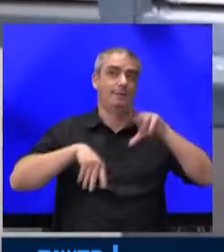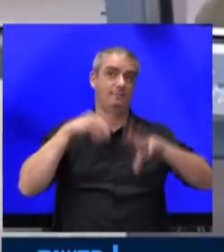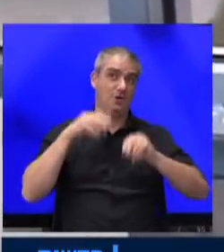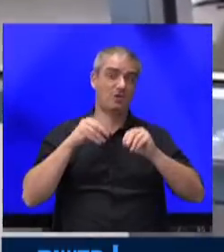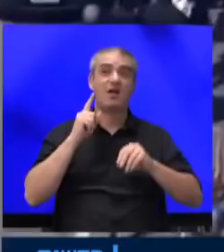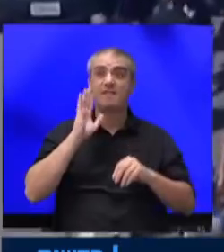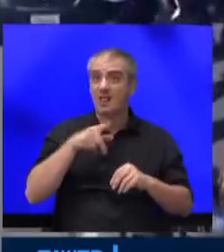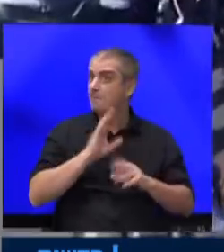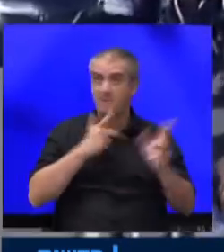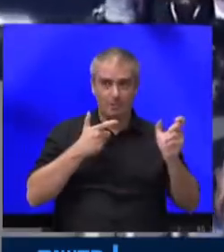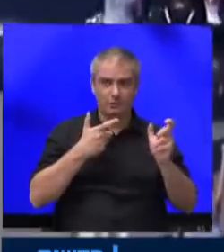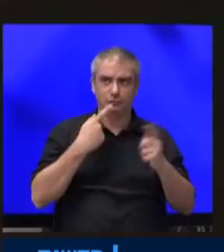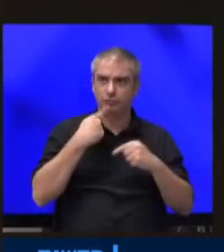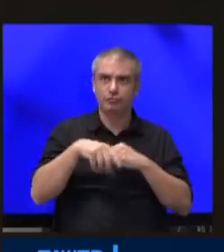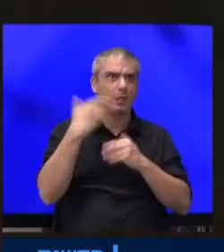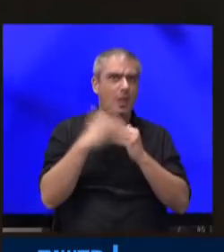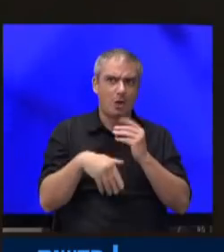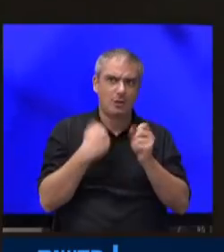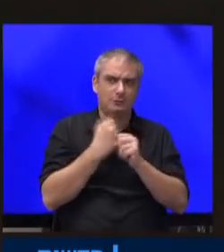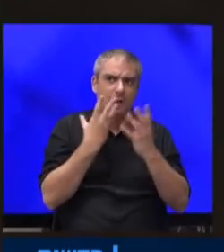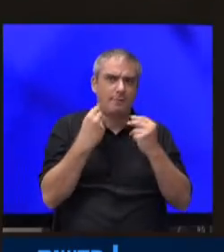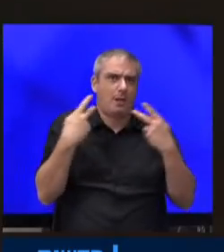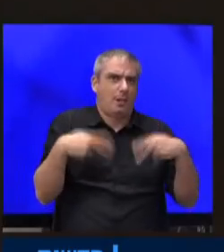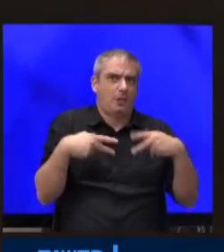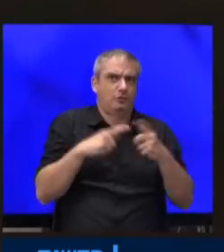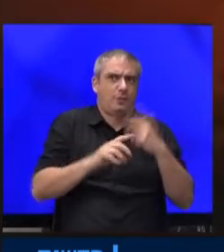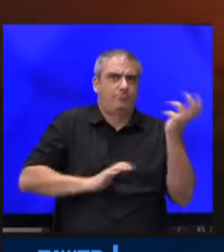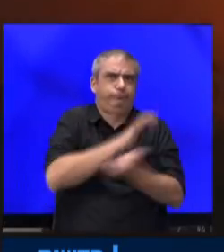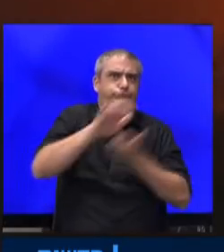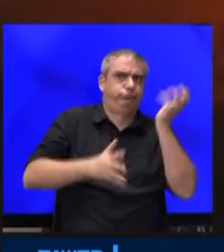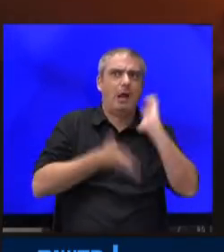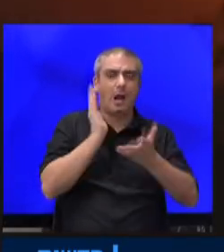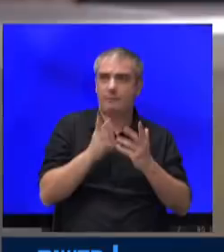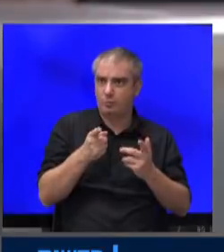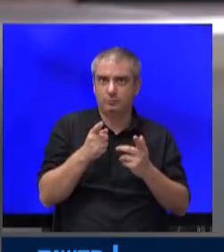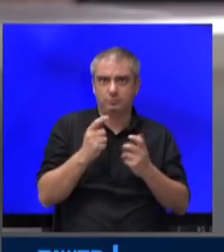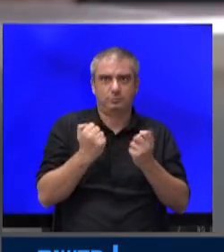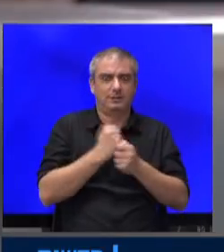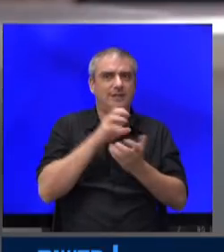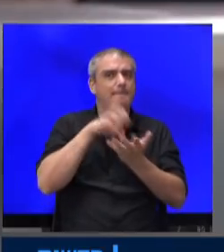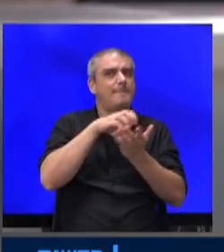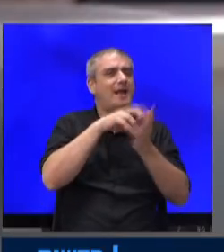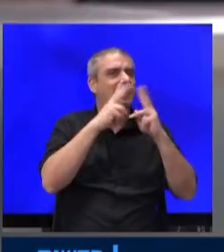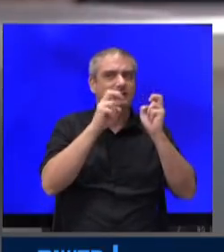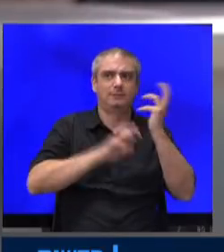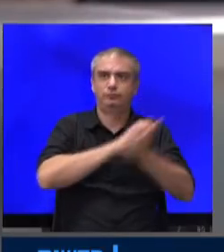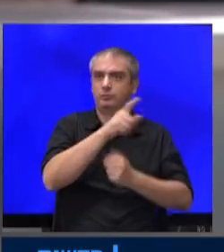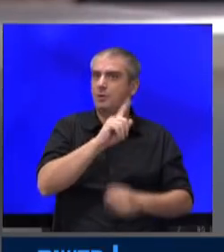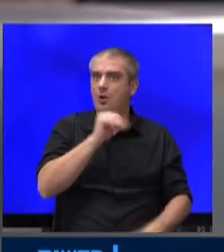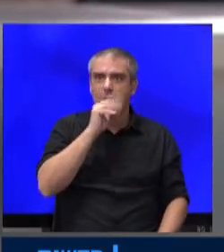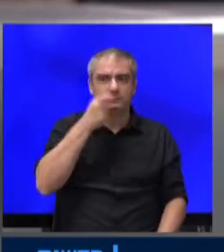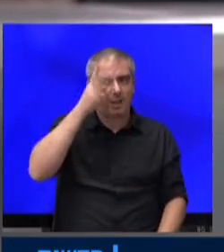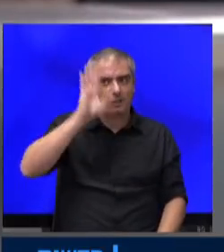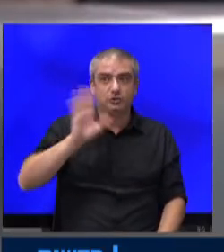השנה האחרונה גרמה לרבים לחשוש מהתפרצות אלימה, כזו שתבעיר את מרכזי הערים. We are taking no chances. Chicago and